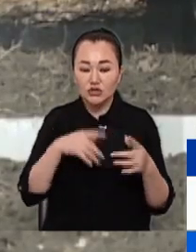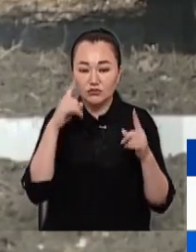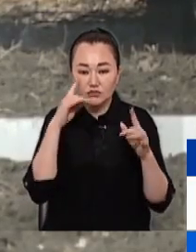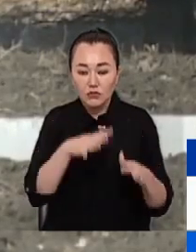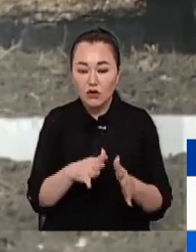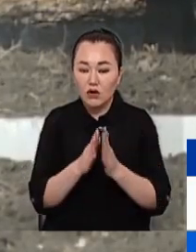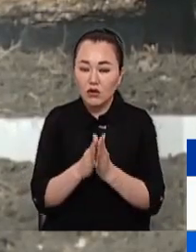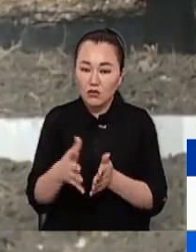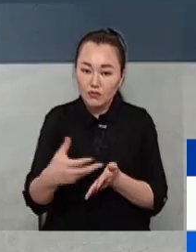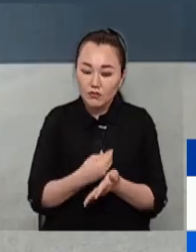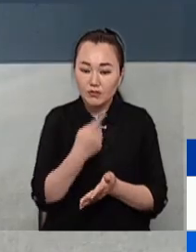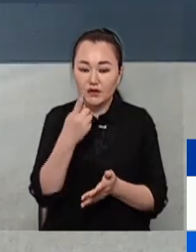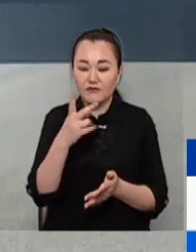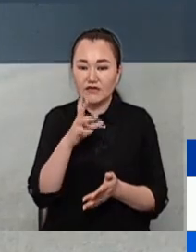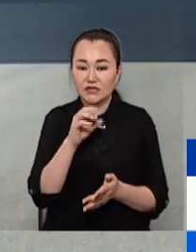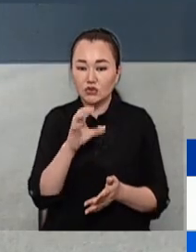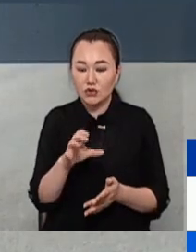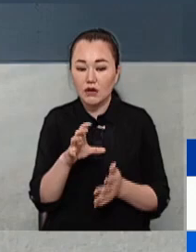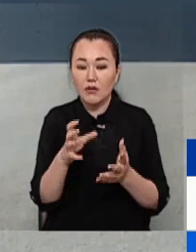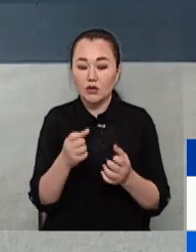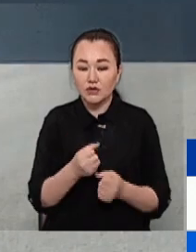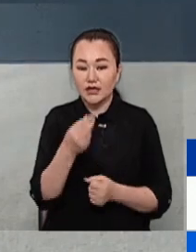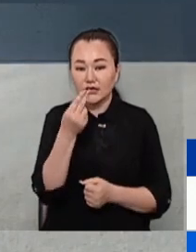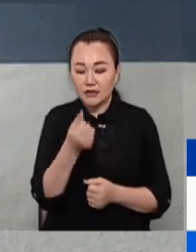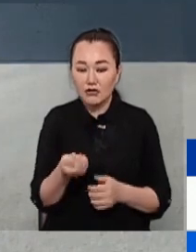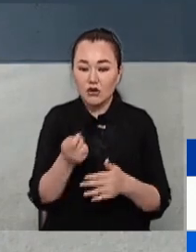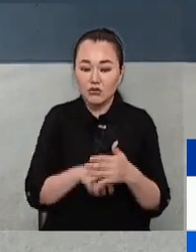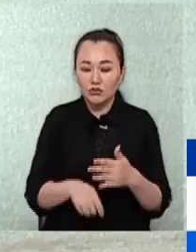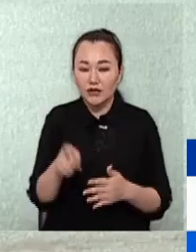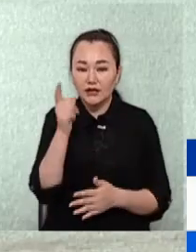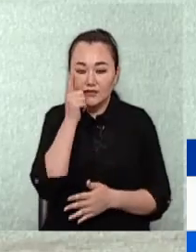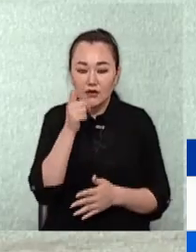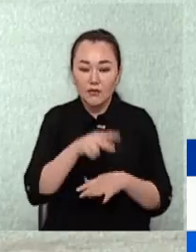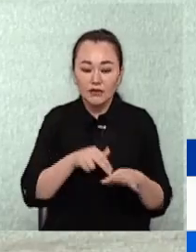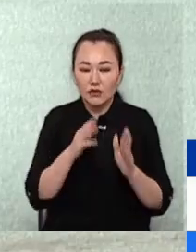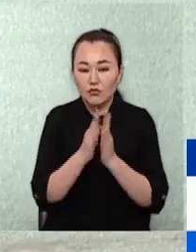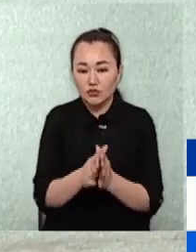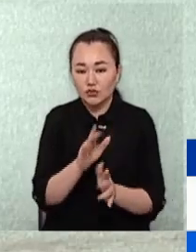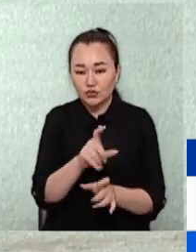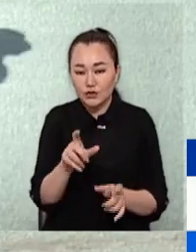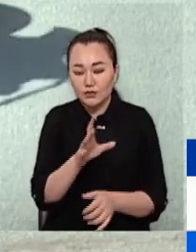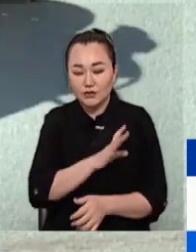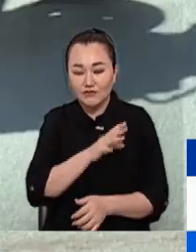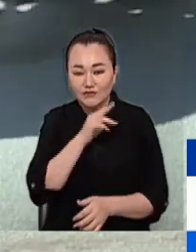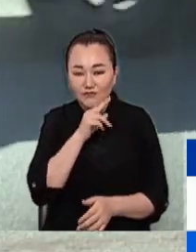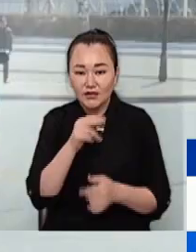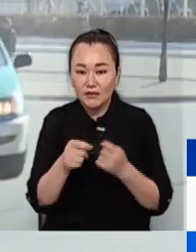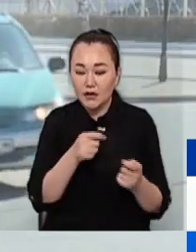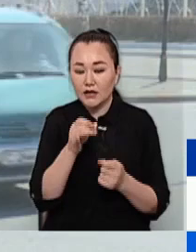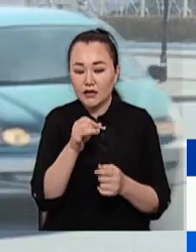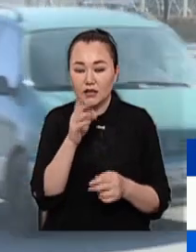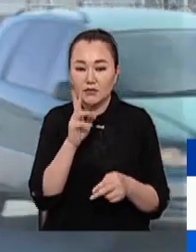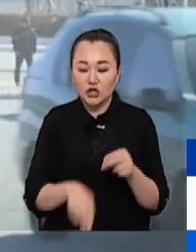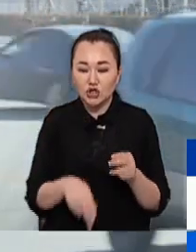просят оплатить первоначальный взнос, но, получив деньги, отключают номер. Полицейские просят граждан быть внимательными и